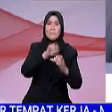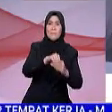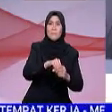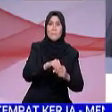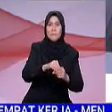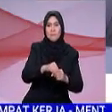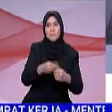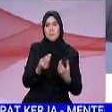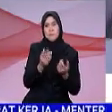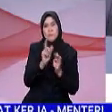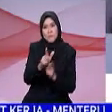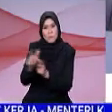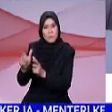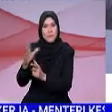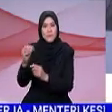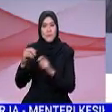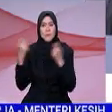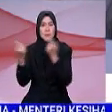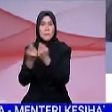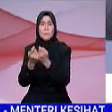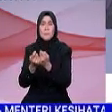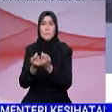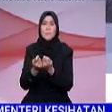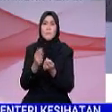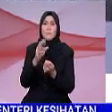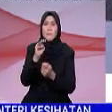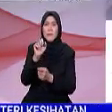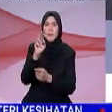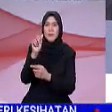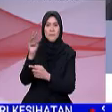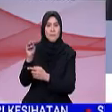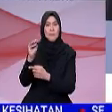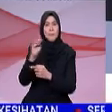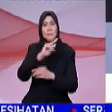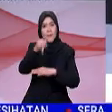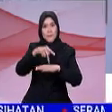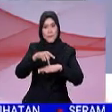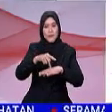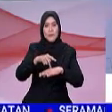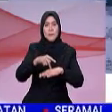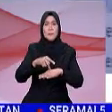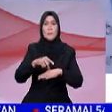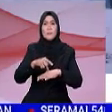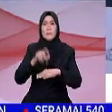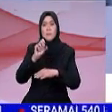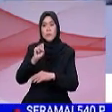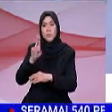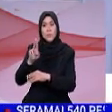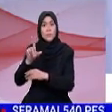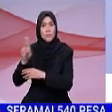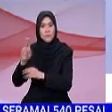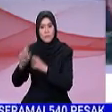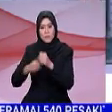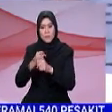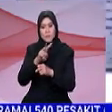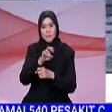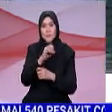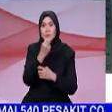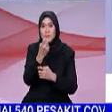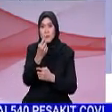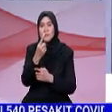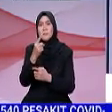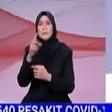dalam pertempuran dengan Pasukan Keselamatan Marin Filipina di Bad Bawis Kompleks Panamau Sulu antara 2011 dan